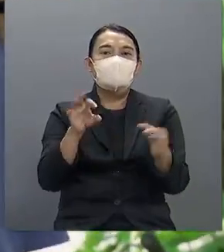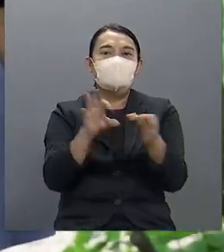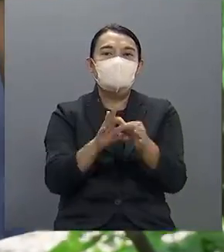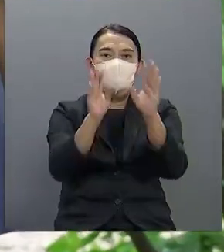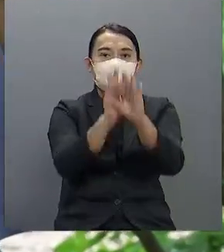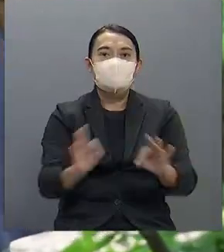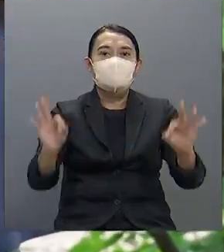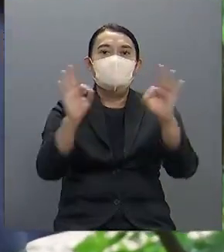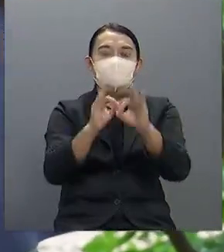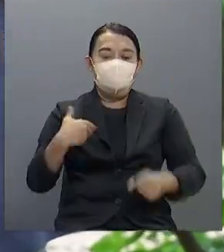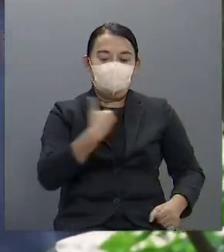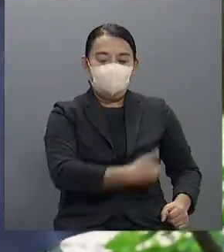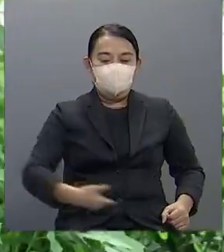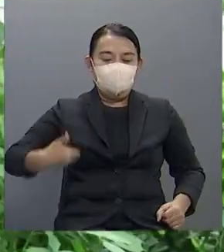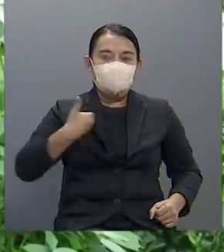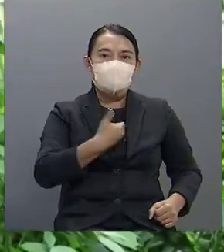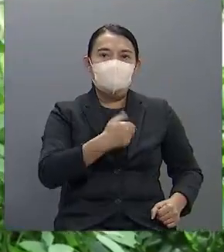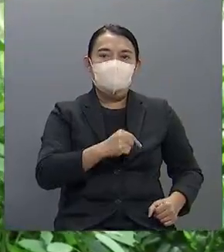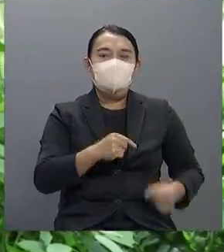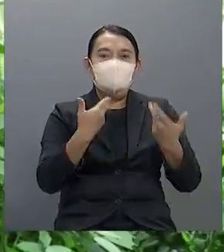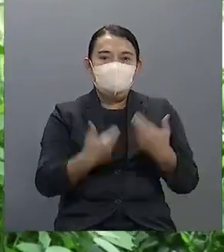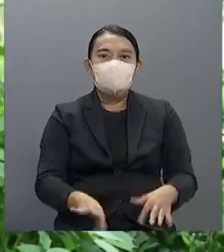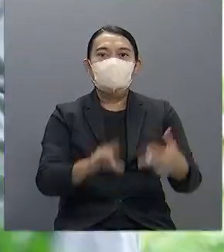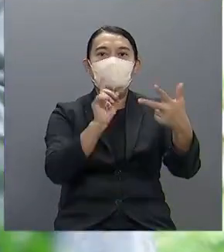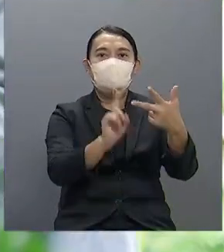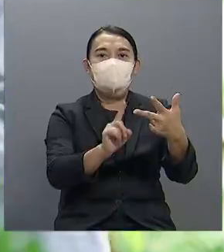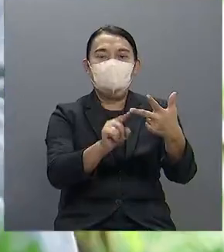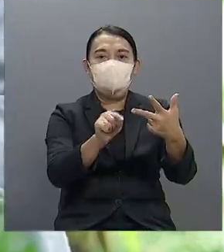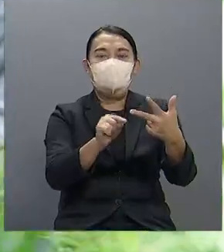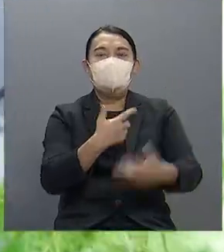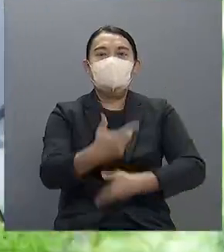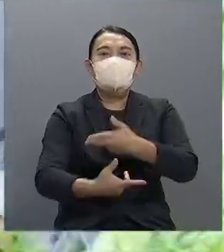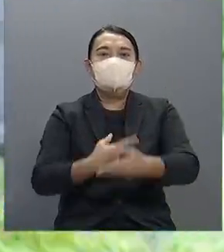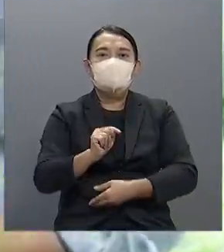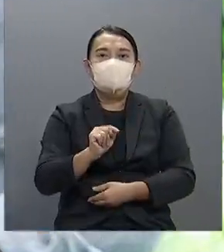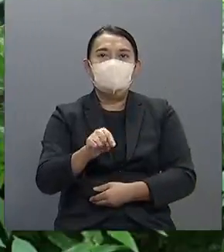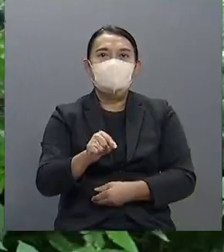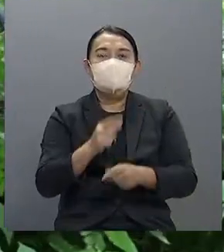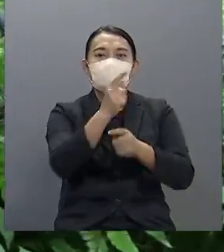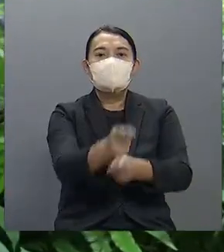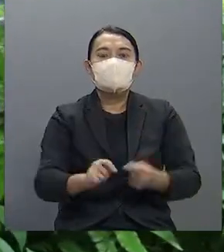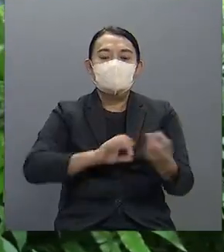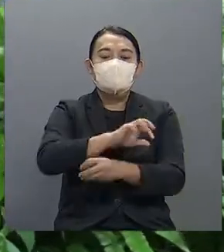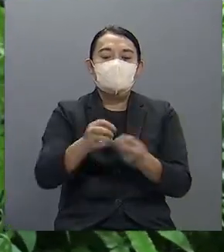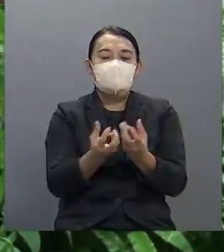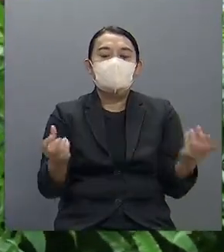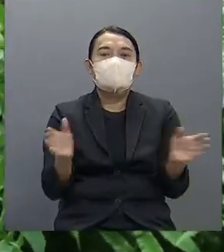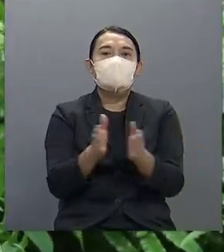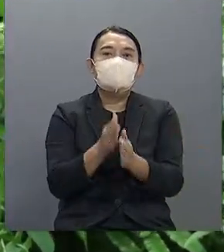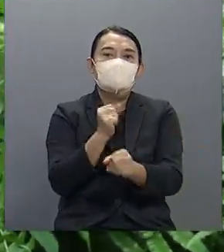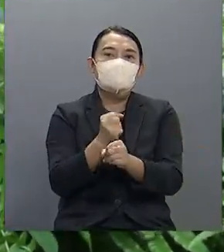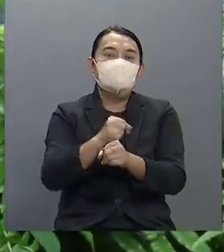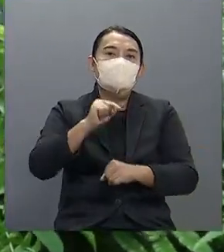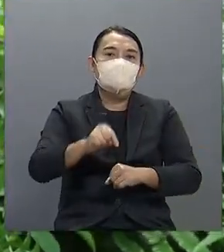3ครับไปเป็นเรื่องของช่องทางการตลาดความต้องการของลูกค้าเรามองว่าเกษตรผสมผสานที่นี่เนี่ยนะครับนอกจากมันเป็นเกษตรที่ปลอดภัย